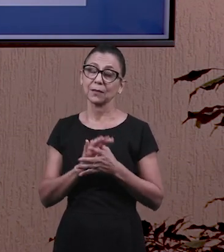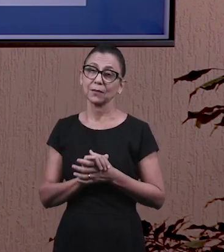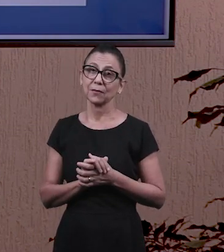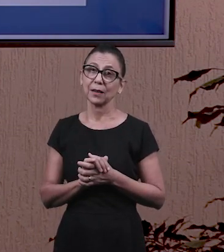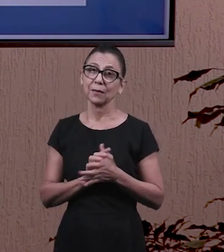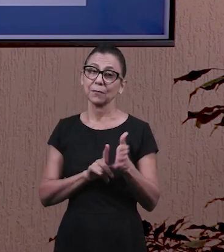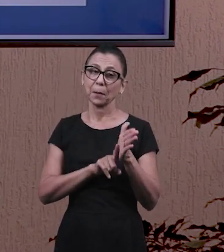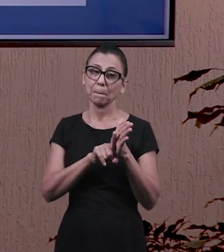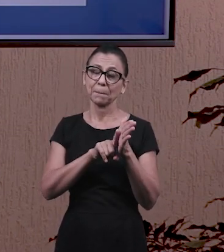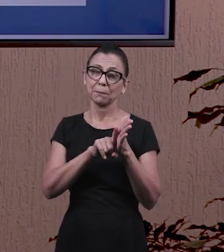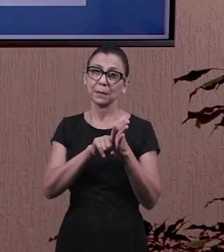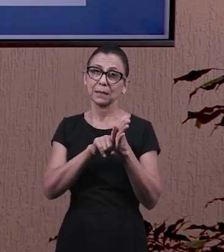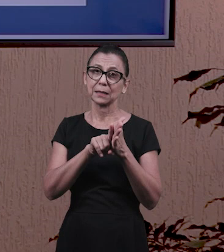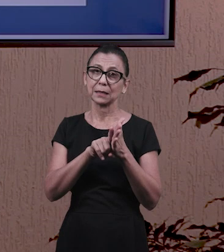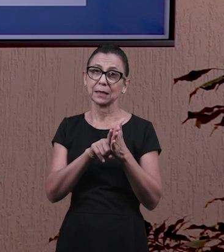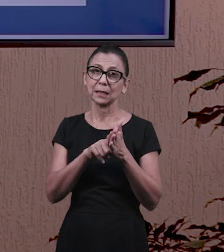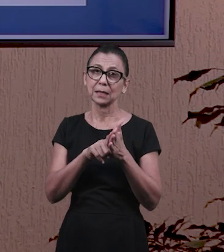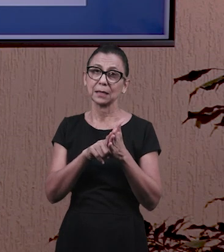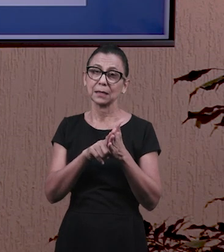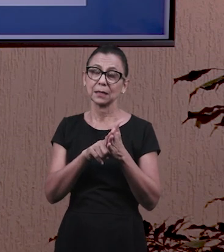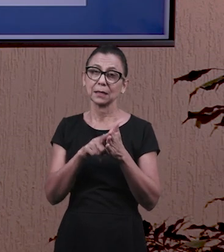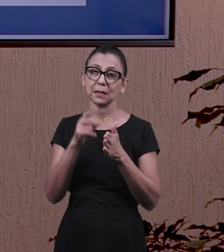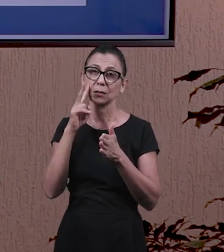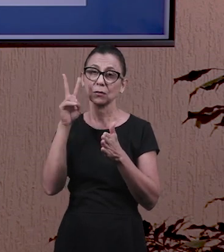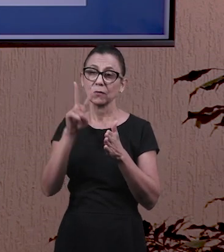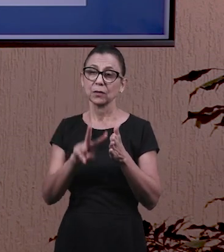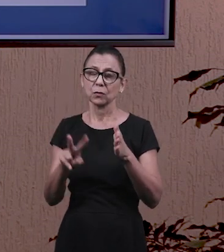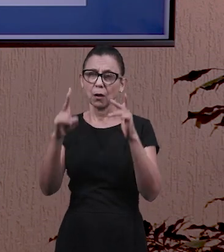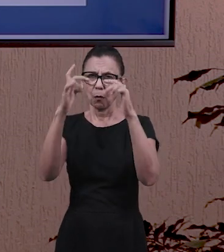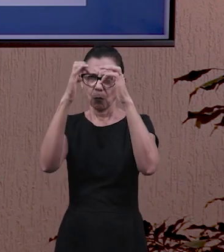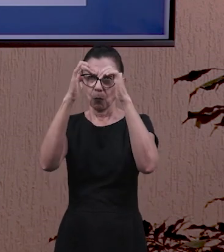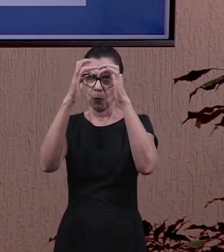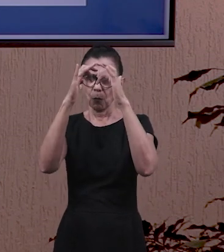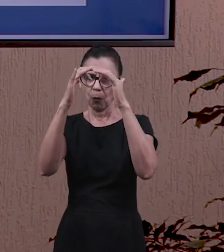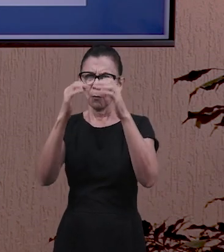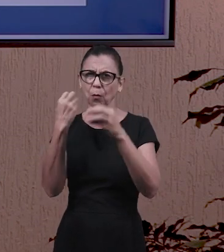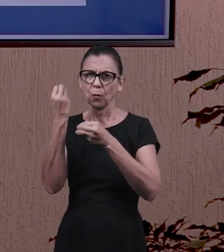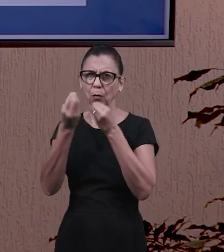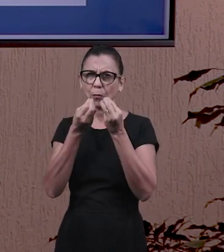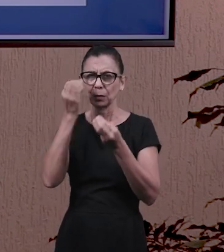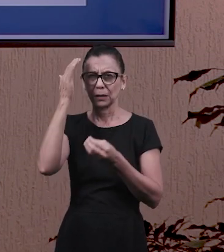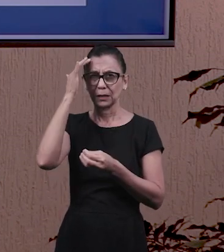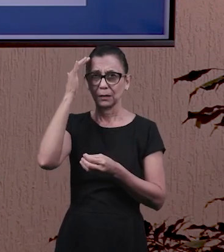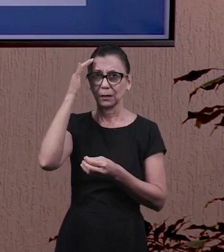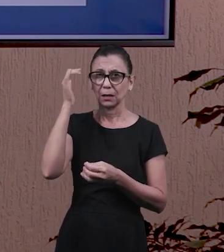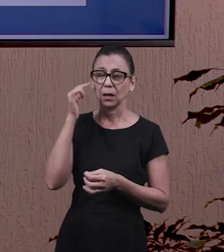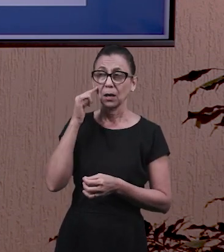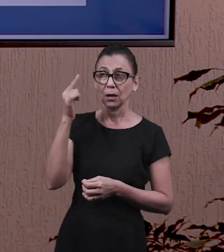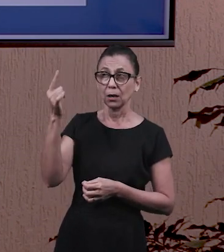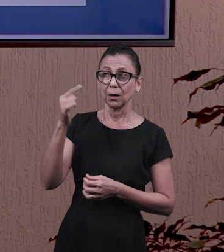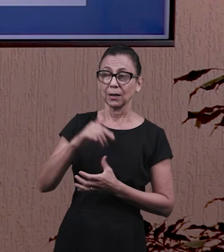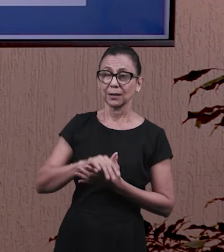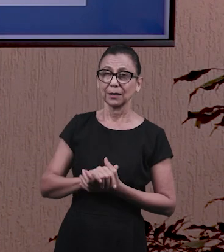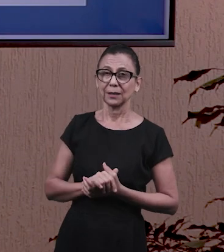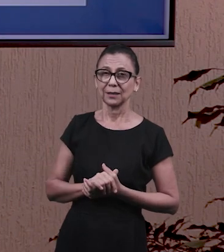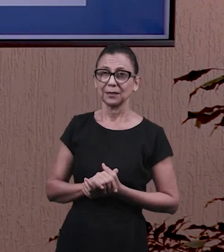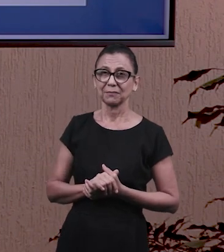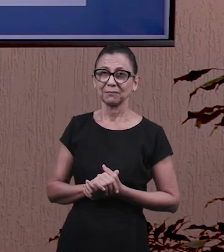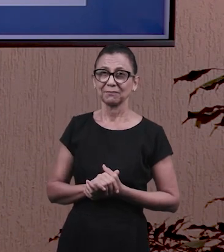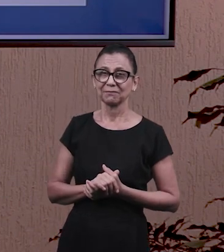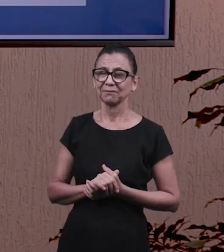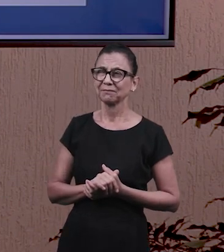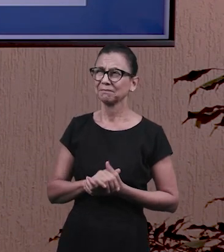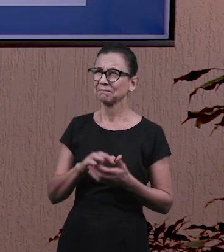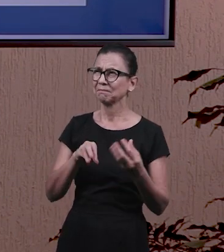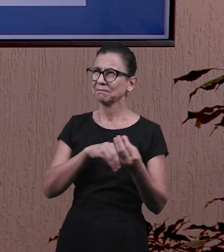des personnes que peut-être ont des problèmes de distorsion visuelle, des vagues. Regardez comme